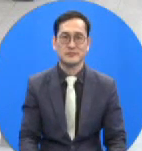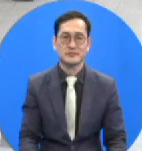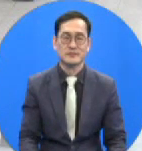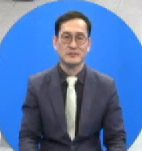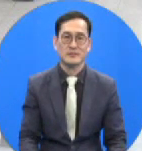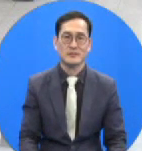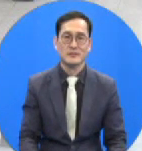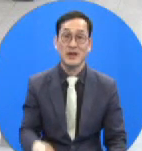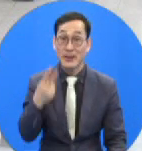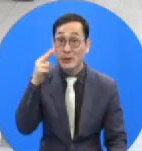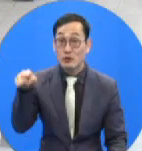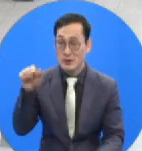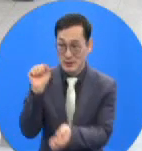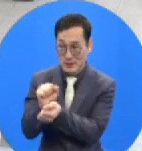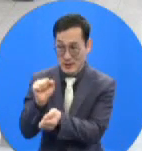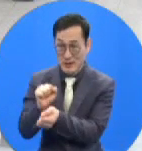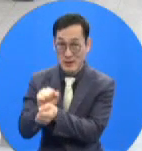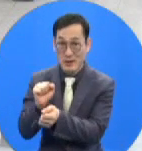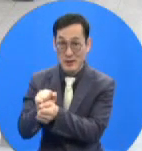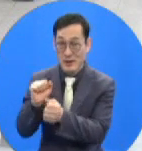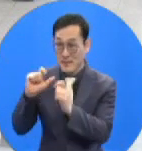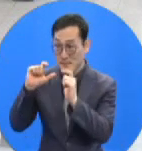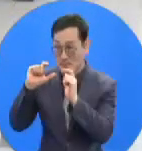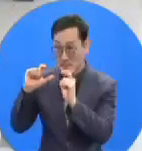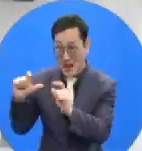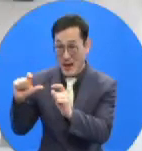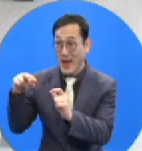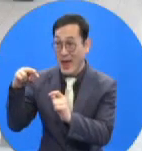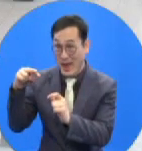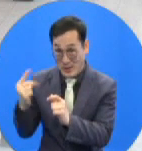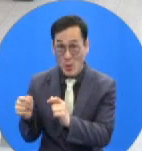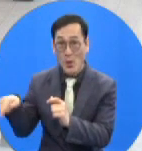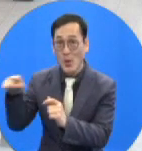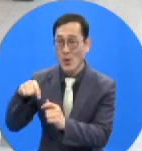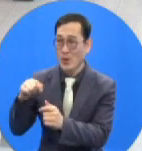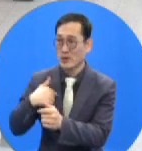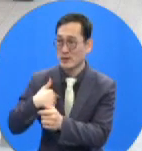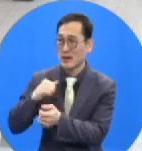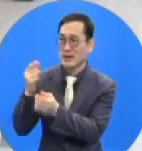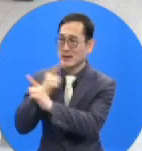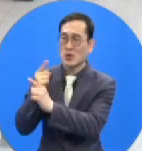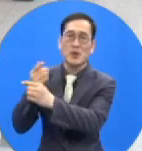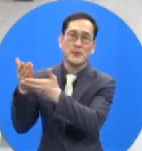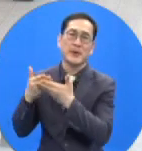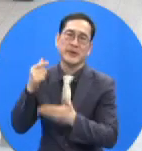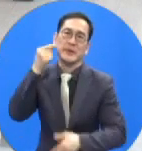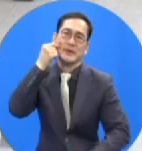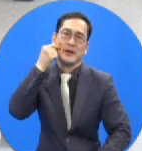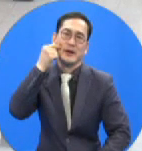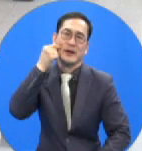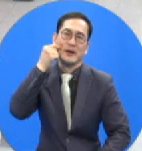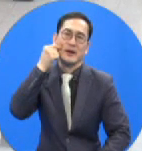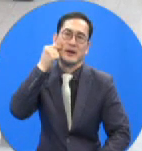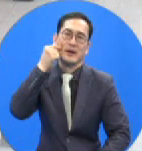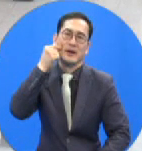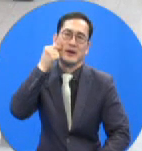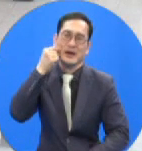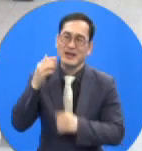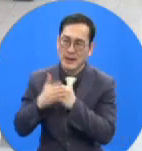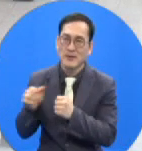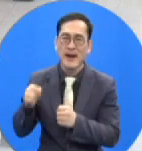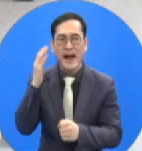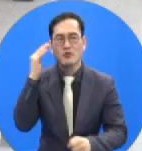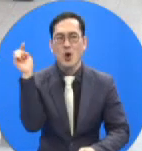특히 미국에서는 확진 판정받아도 바로 치료받을 환경이 아니다. 중증 위주로 순위가 밀리기 때문에 치료받기까지 상태가 더 악화될 가능성이 높다라고